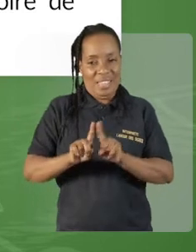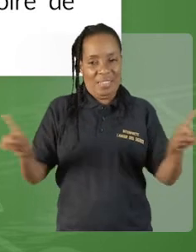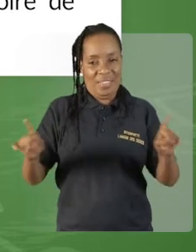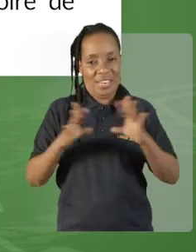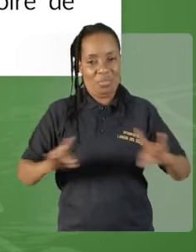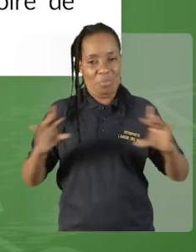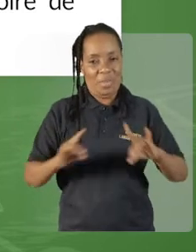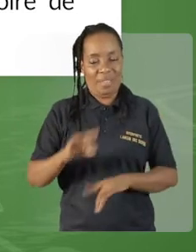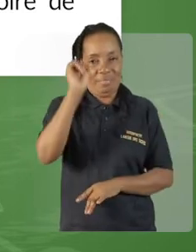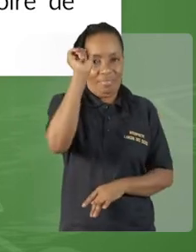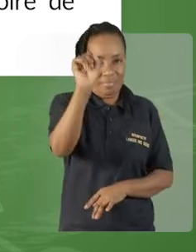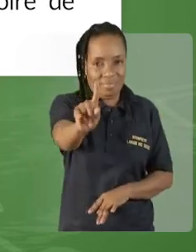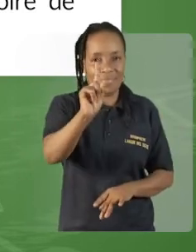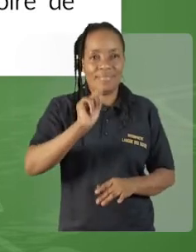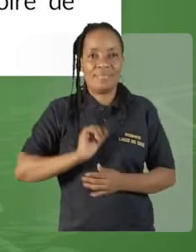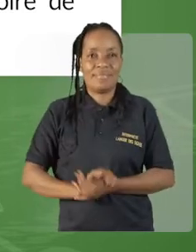du mythe?